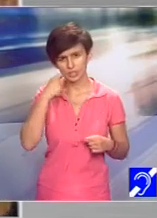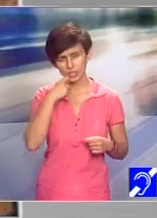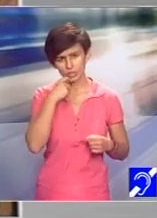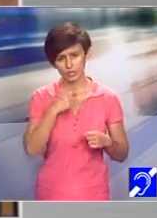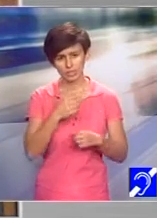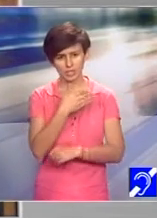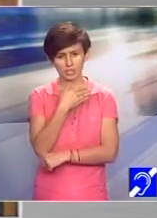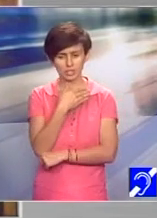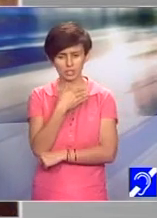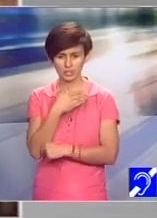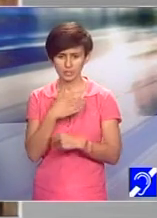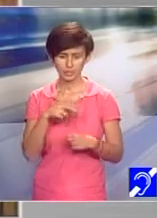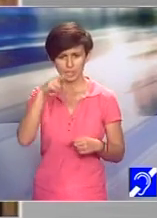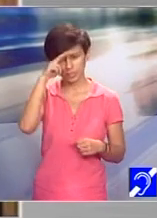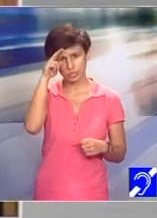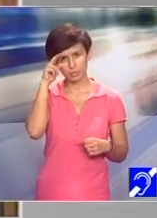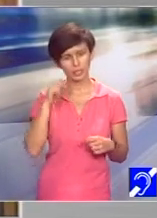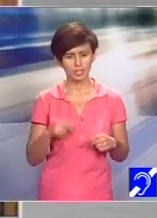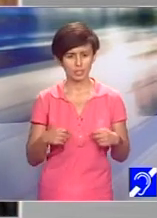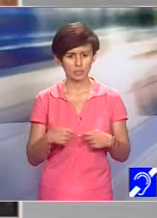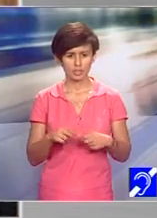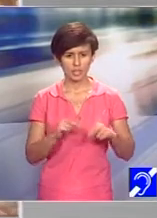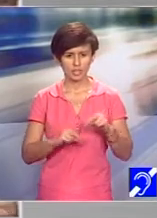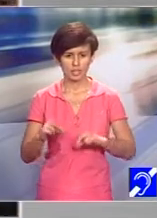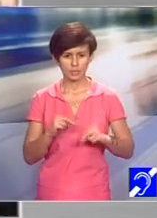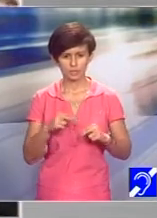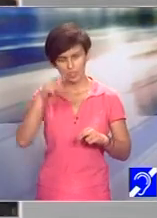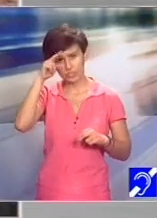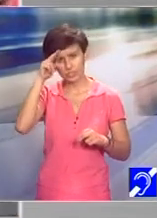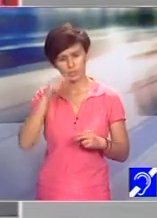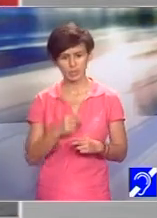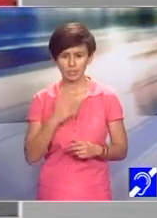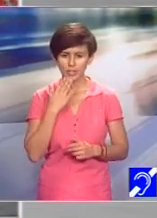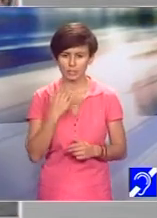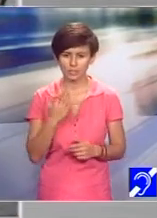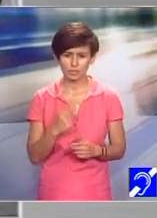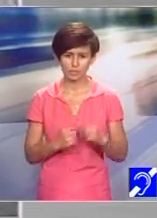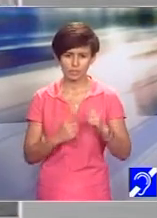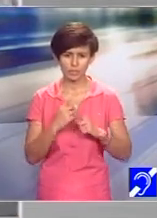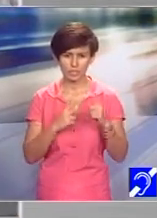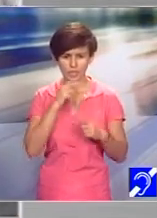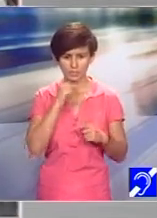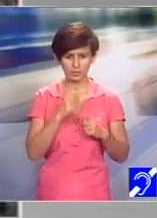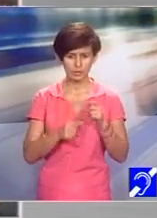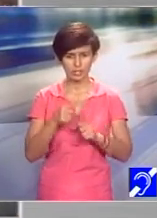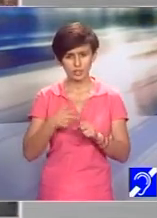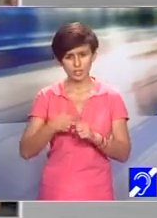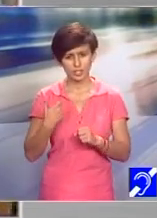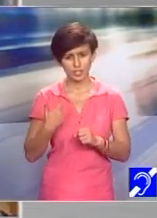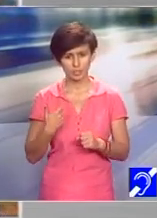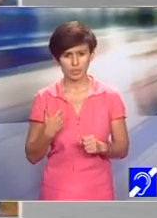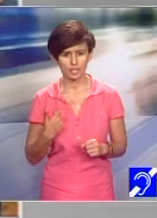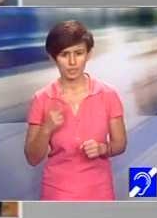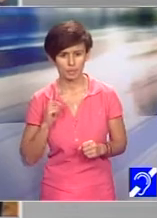membre ale Clubului German, organizator al festivalului. Da, mulțumesc, Anca. Dacă vorbim despre bere, trebuie să spunem că tocmai în timp ce vorbim